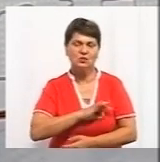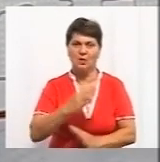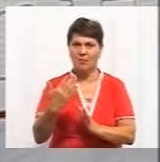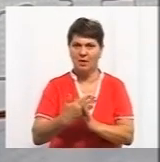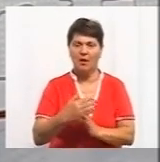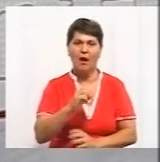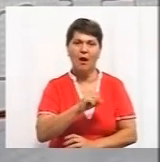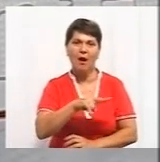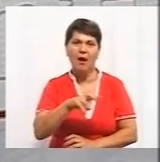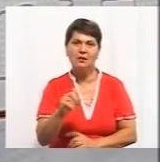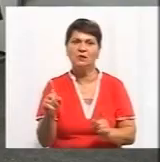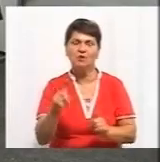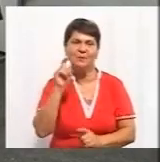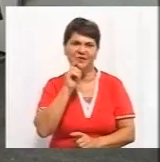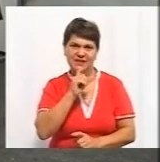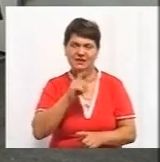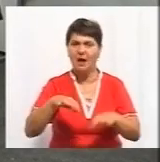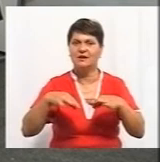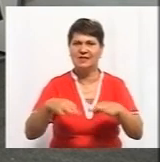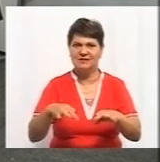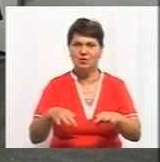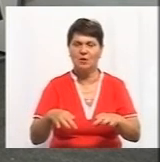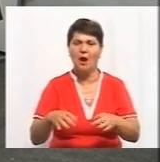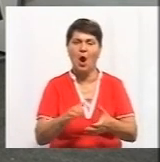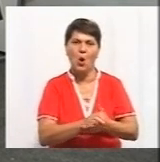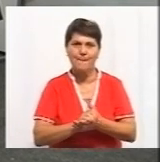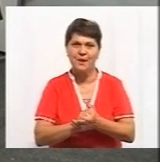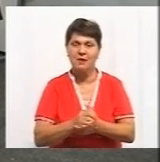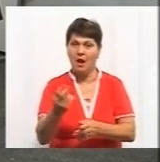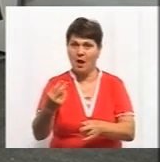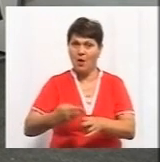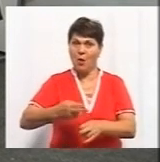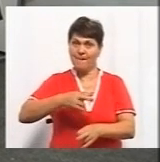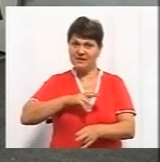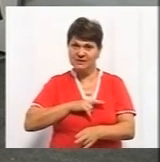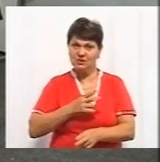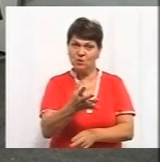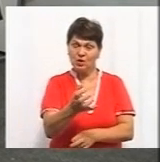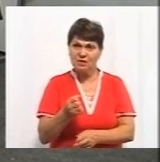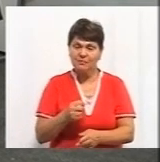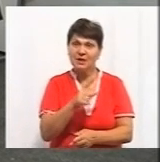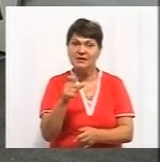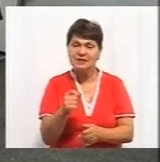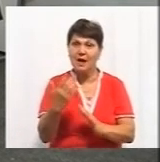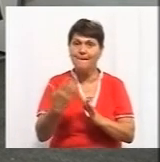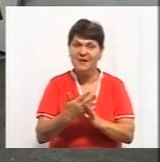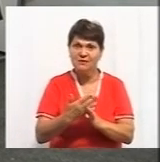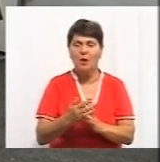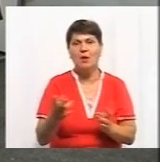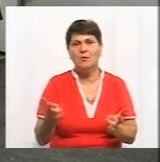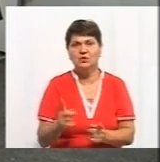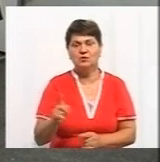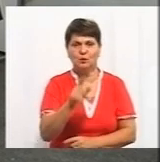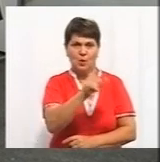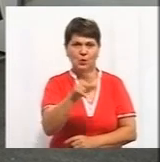але для того, щоб Вінницька транспортна компанія отримувала компенсацію за перевезення пільгів пасажирів, потрібно, щоб люди, які